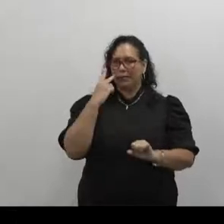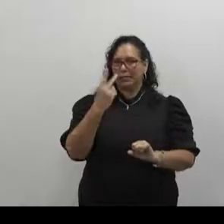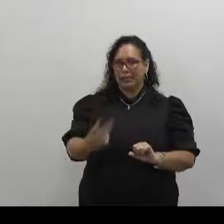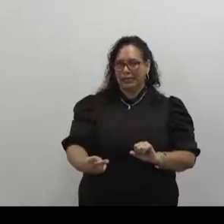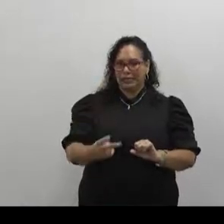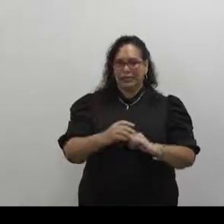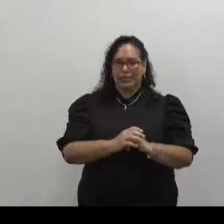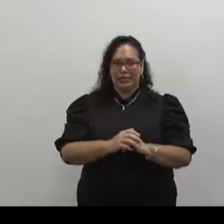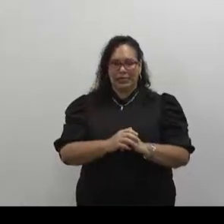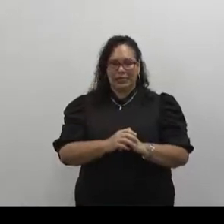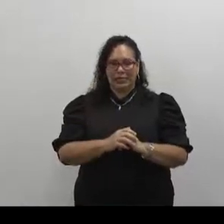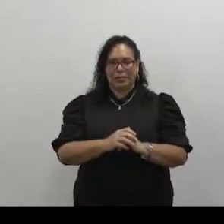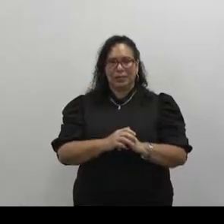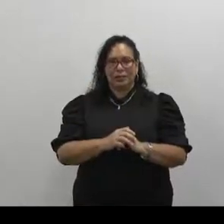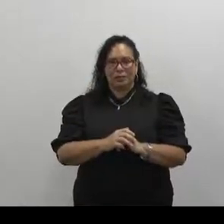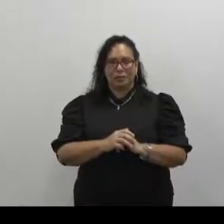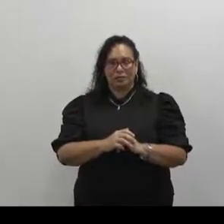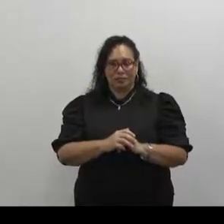chlời